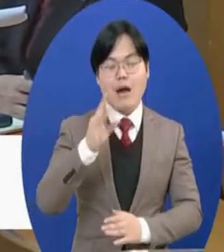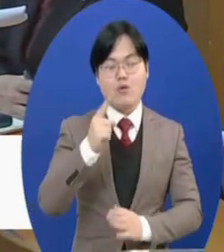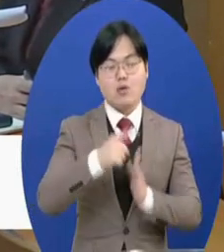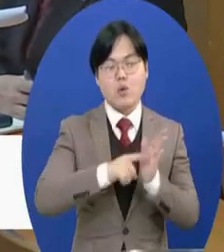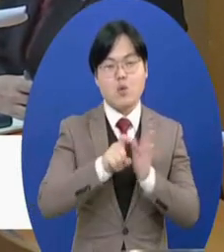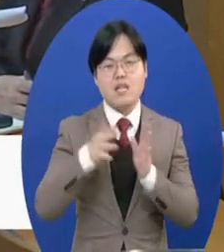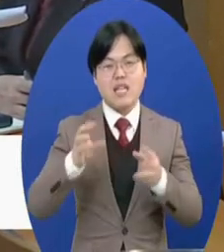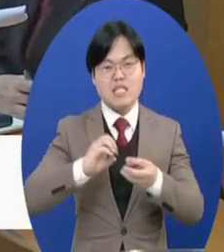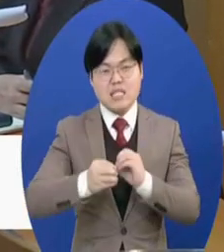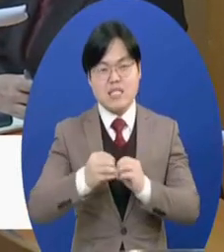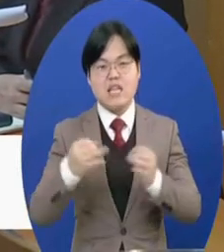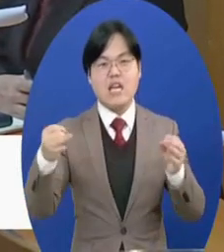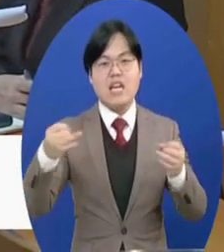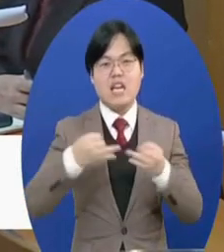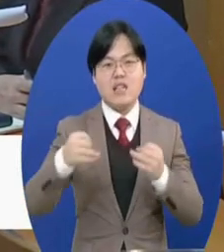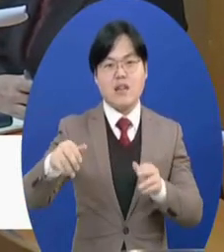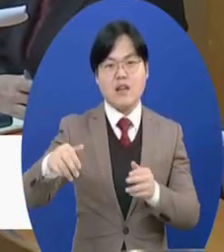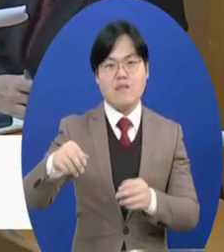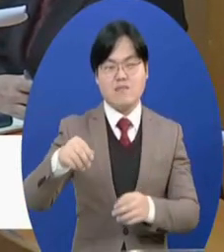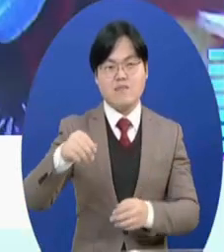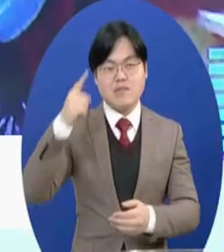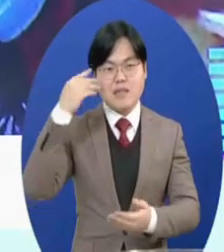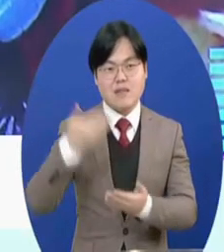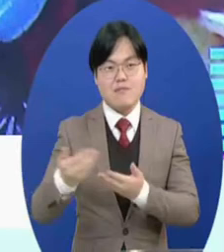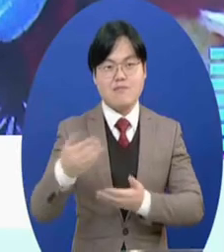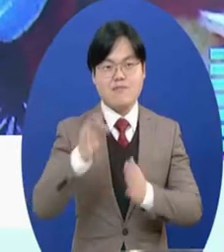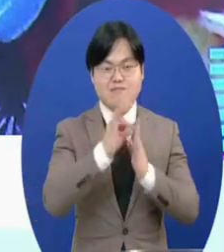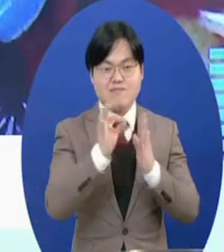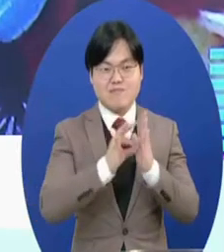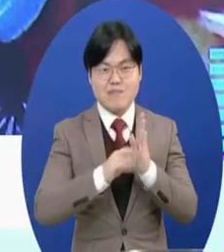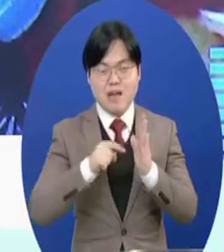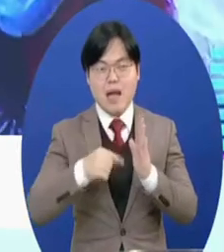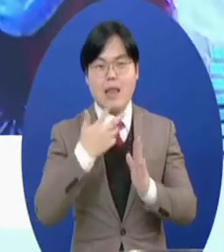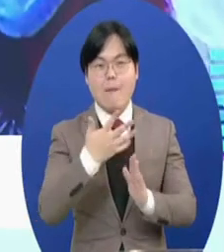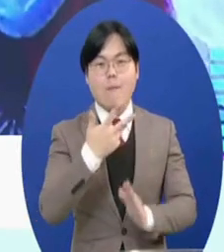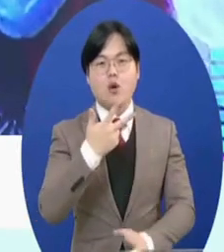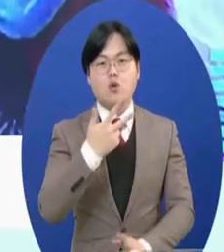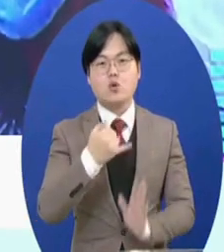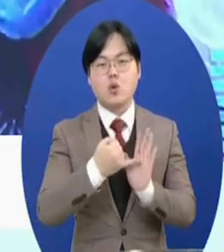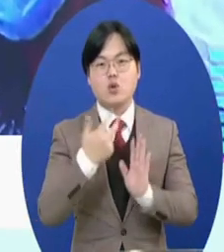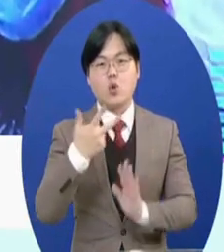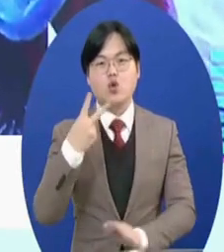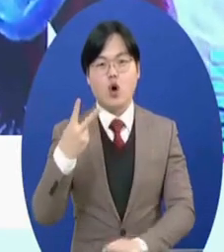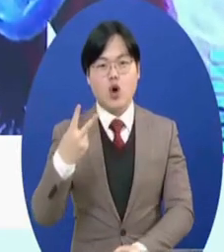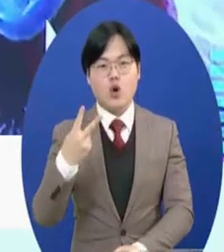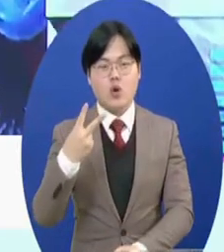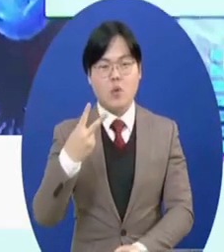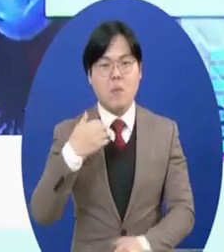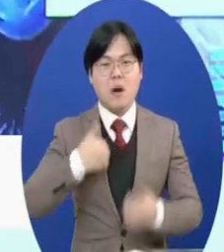9 дүүргийн цахим хилцүүлэгт нийт 5,632 багш оролцож саналаа ирүүлжээ.